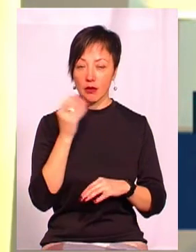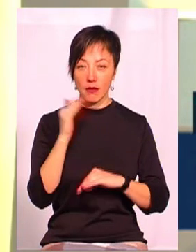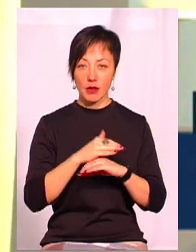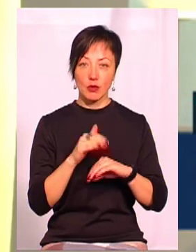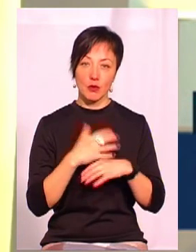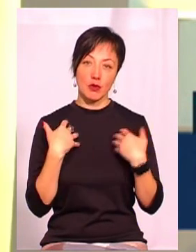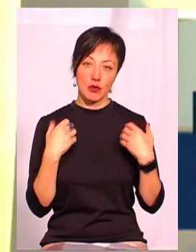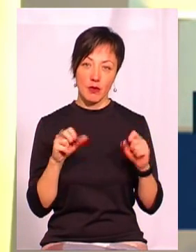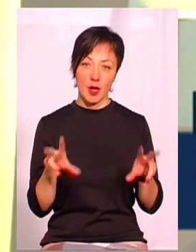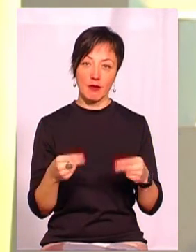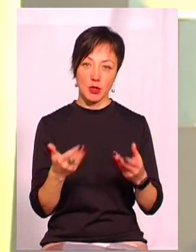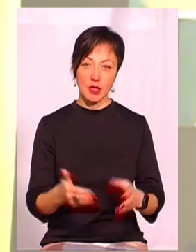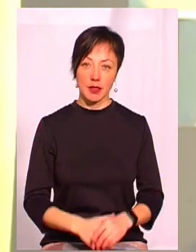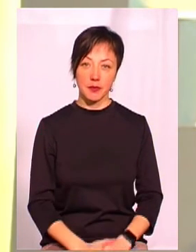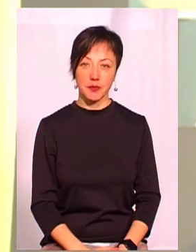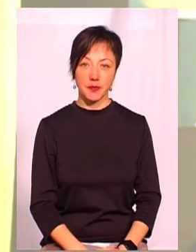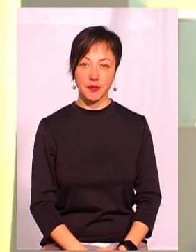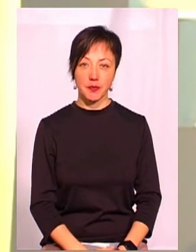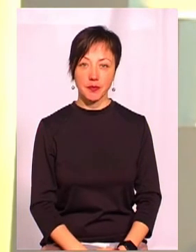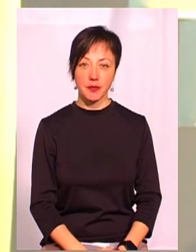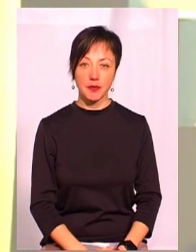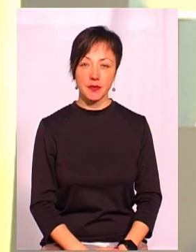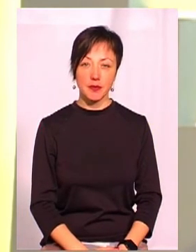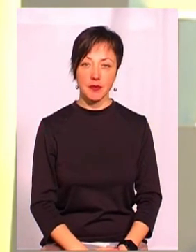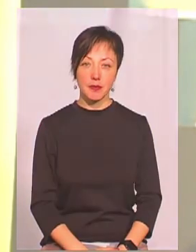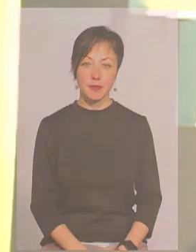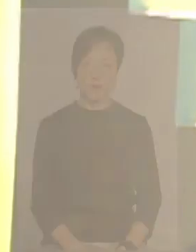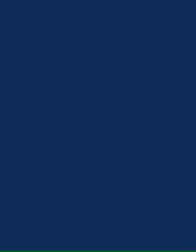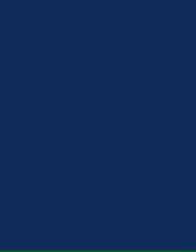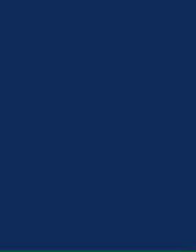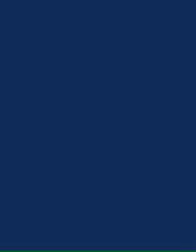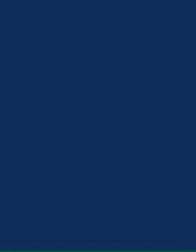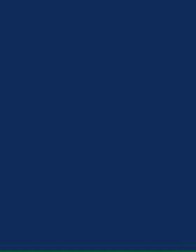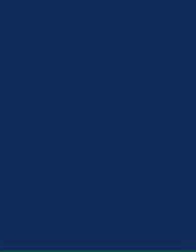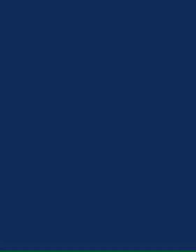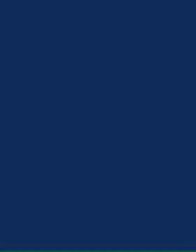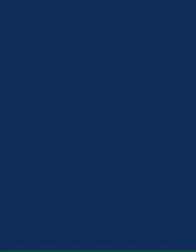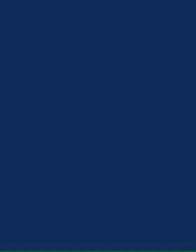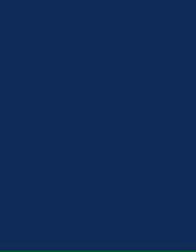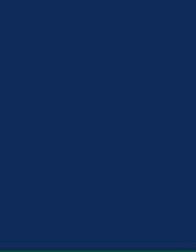вечора, доброго здоров'я і нехай щастить. Дякую. Спасибі.